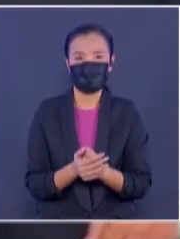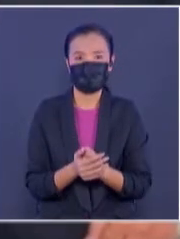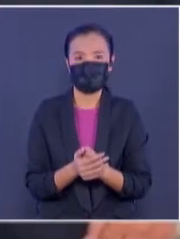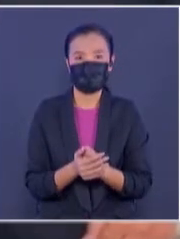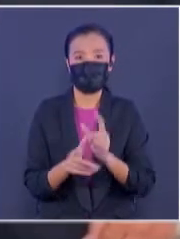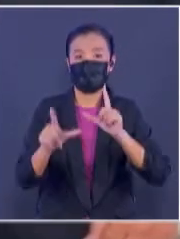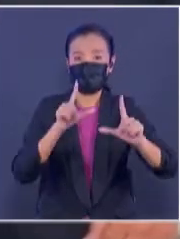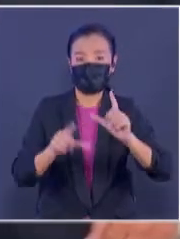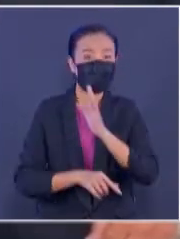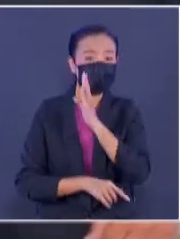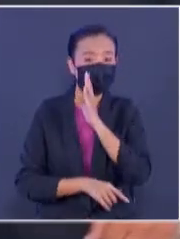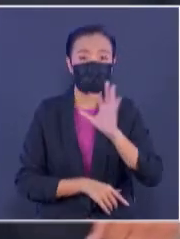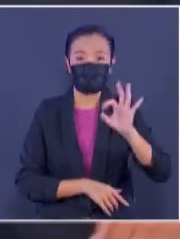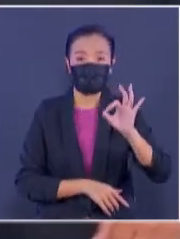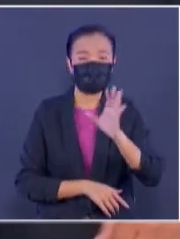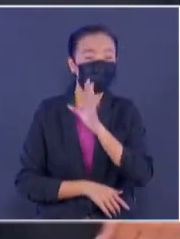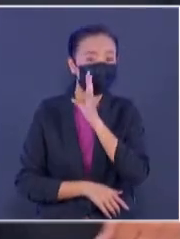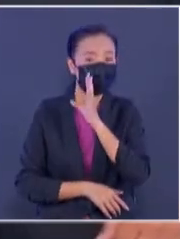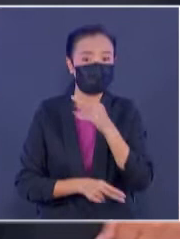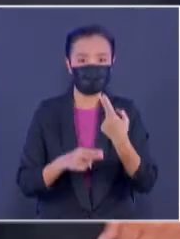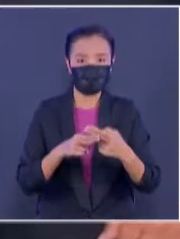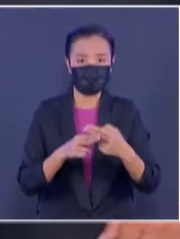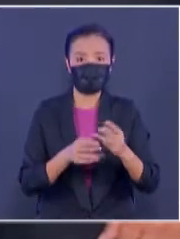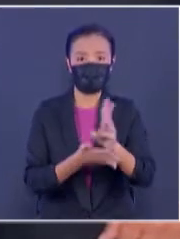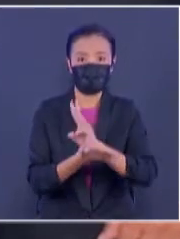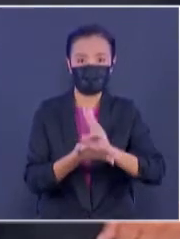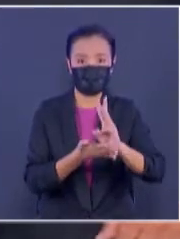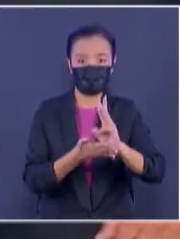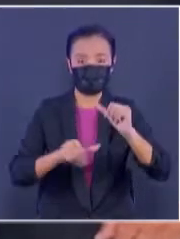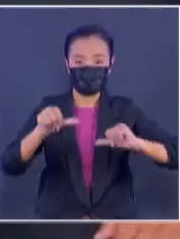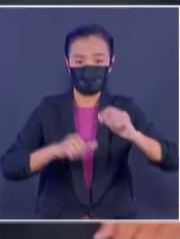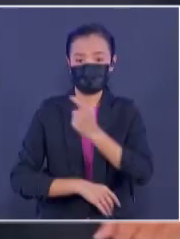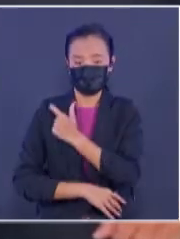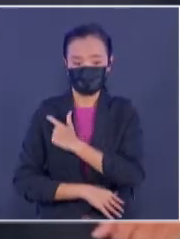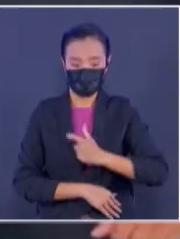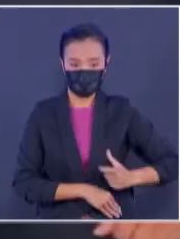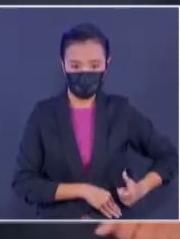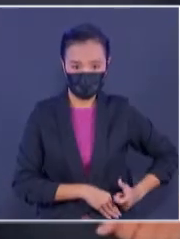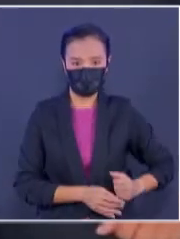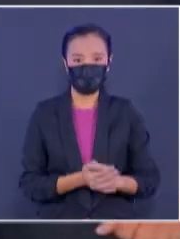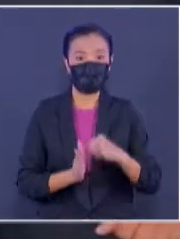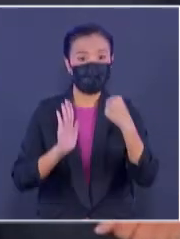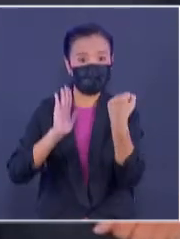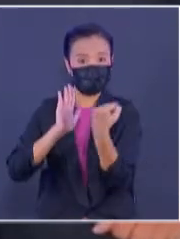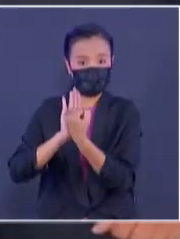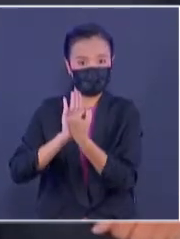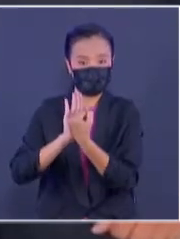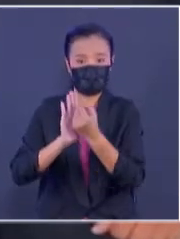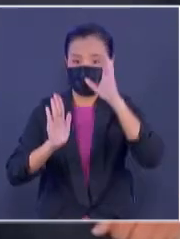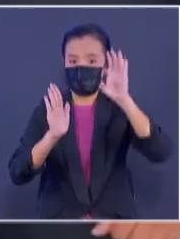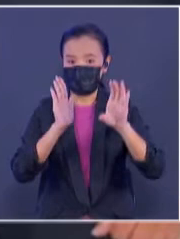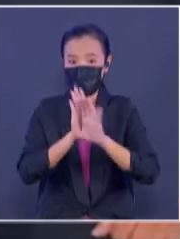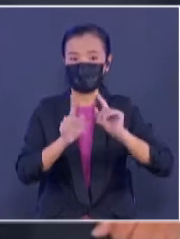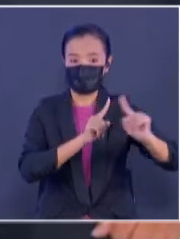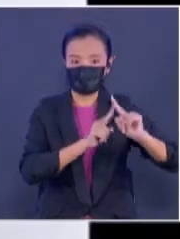ลน์ปลอมแปลง Facebook โดยใช้ชื่อราชวิทยาลัยจุฬาภรณ์และนำตราสัญลักษณ์รวมไปถึงรูปภาพต่